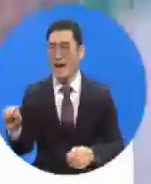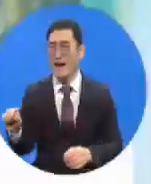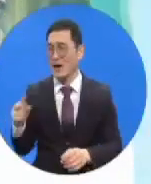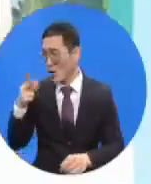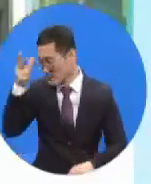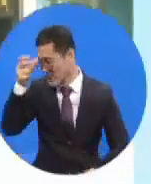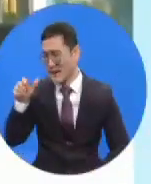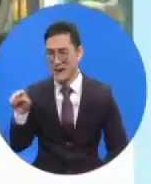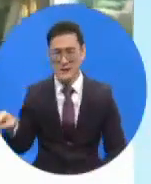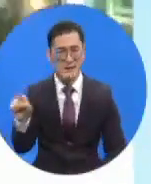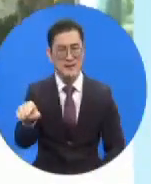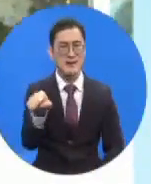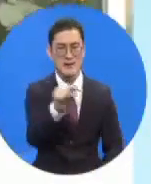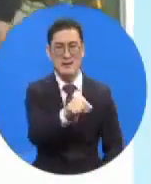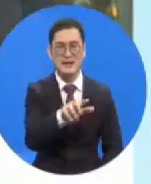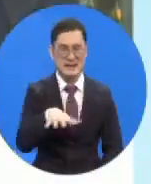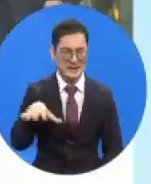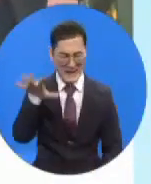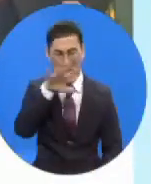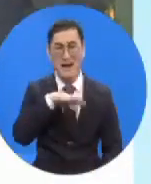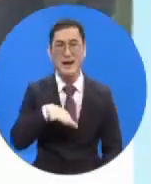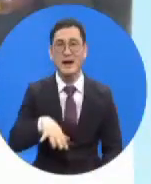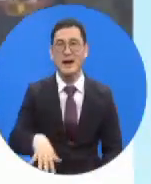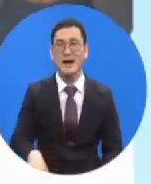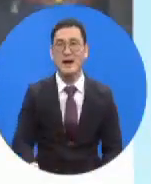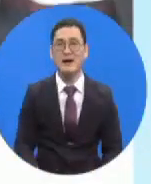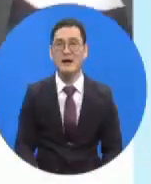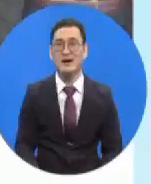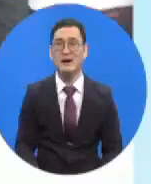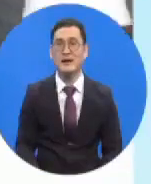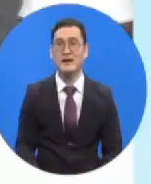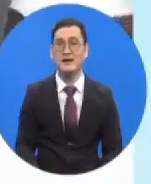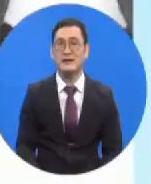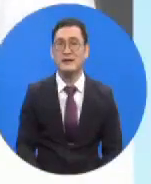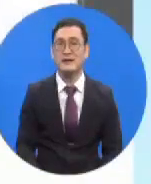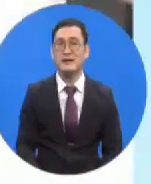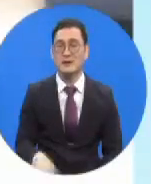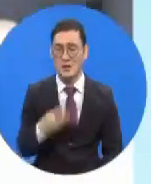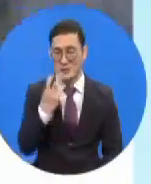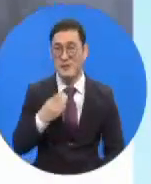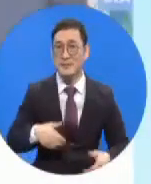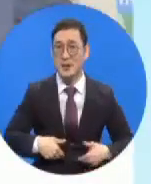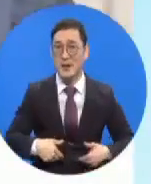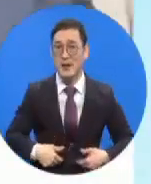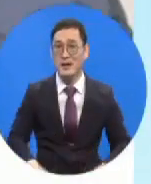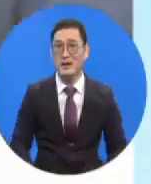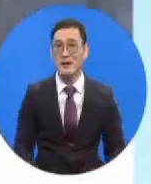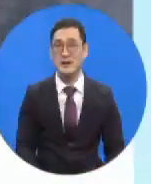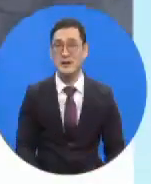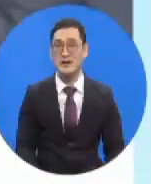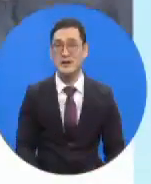야당이나 검사 은폐에 대해서만 지나치게 집중을 하는 거는 오히려 법무부의 감찰이